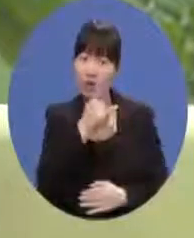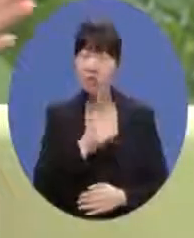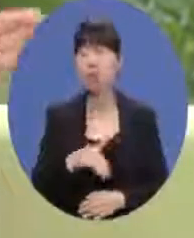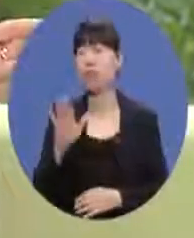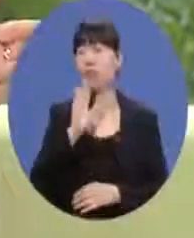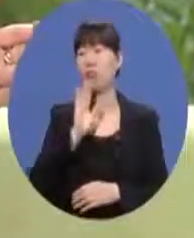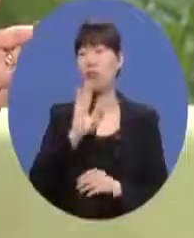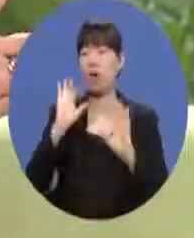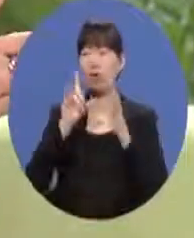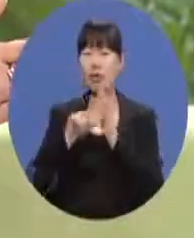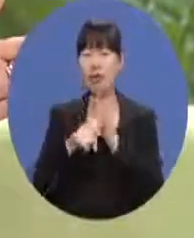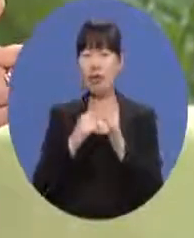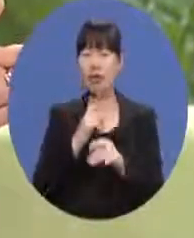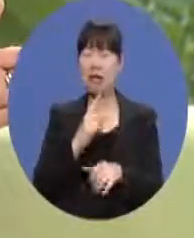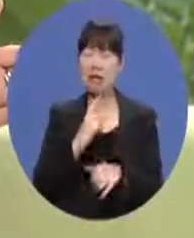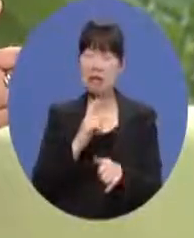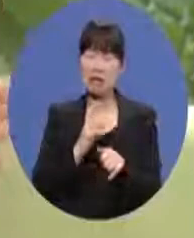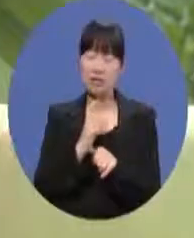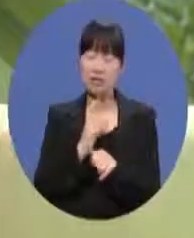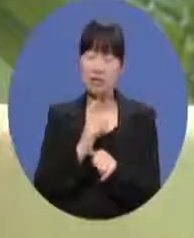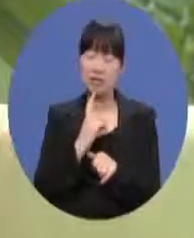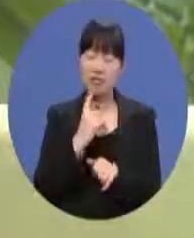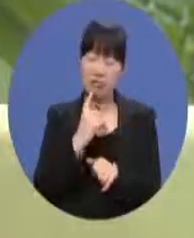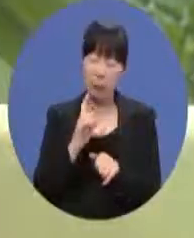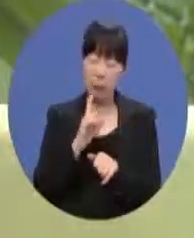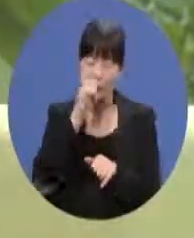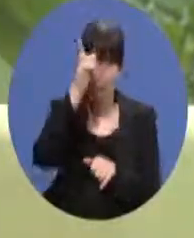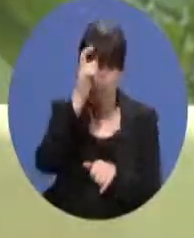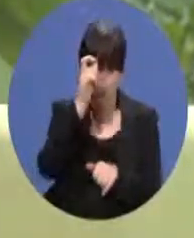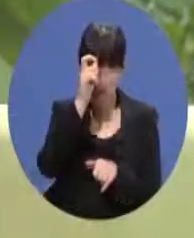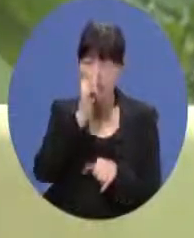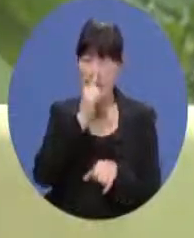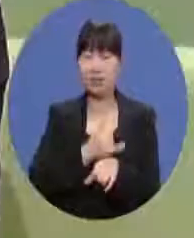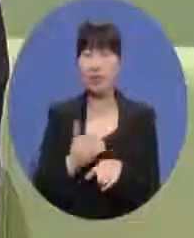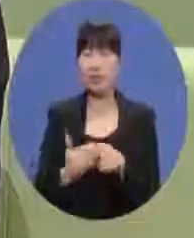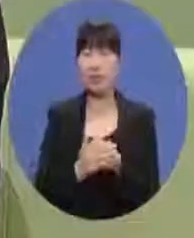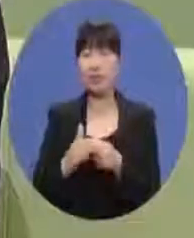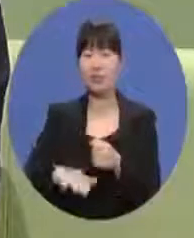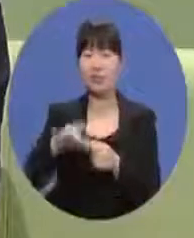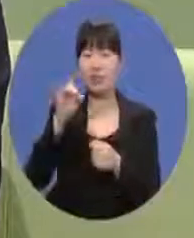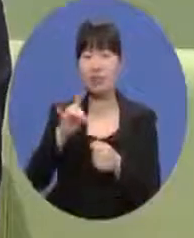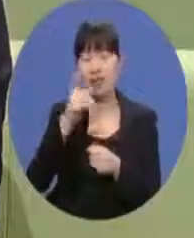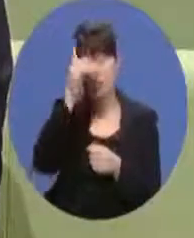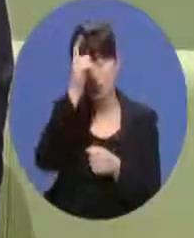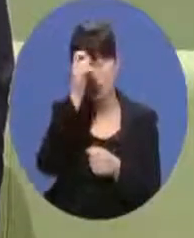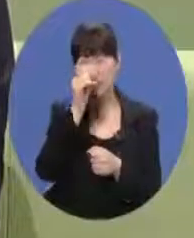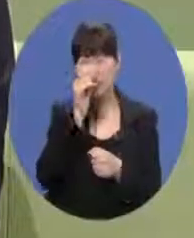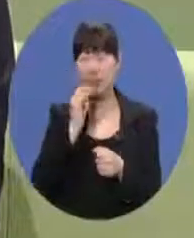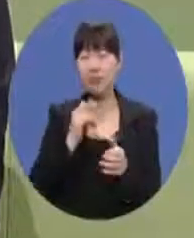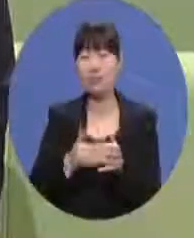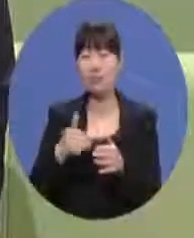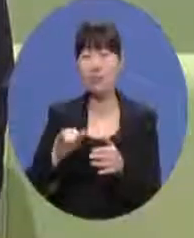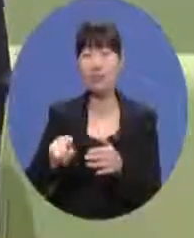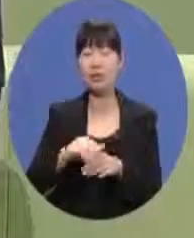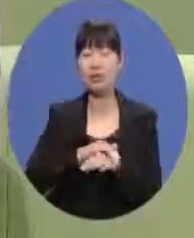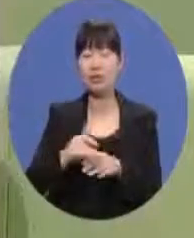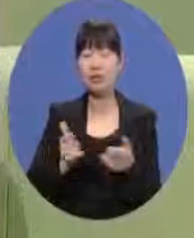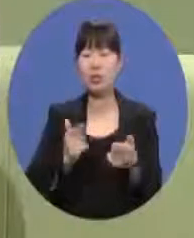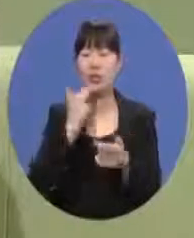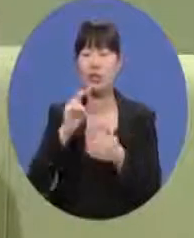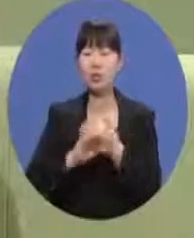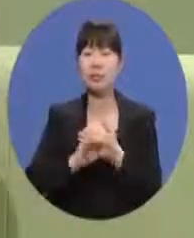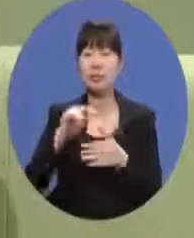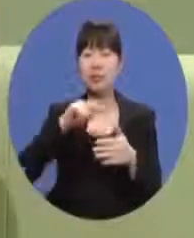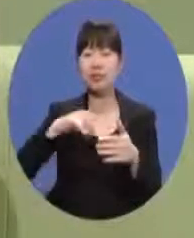선생님? 어린 적에 그 때 부리는 네, 것이. 네, 네. 그래서 처음에는 이렇게 때로 시작이 되지만 이것이 다루어지지 않으면 그 중에 한